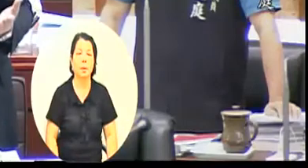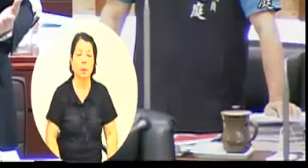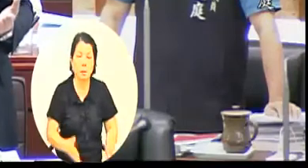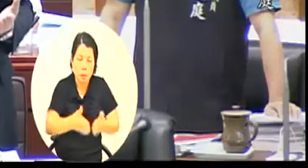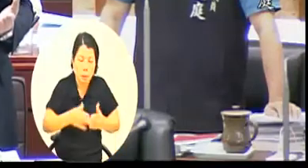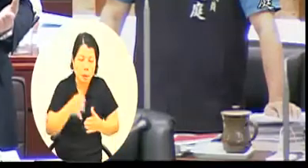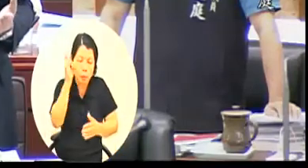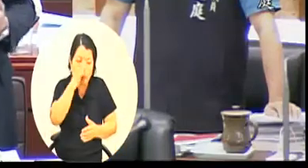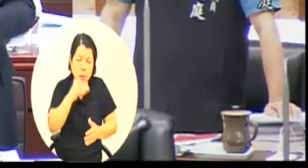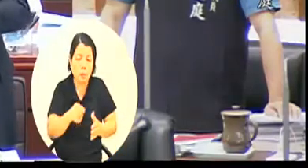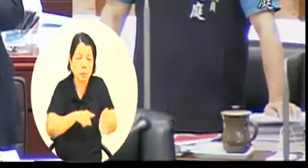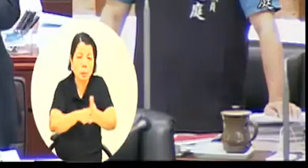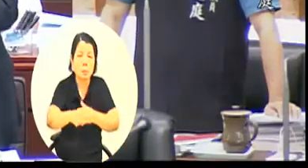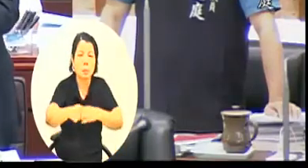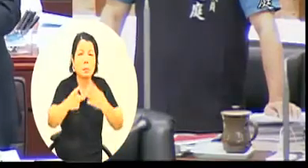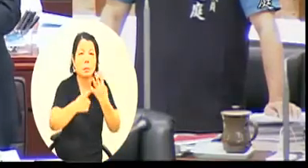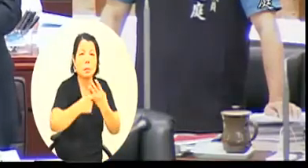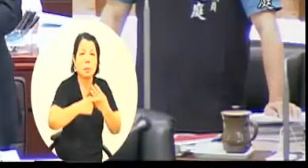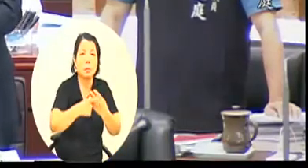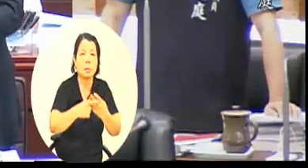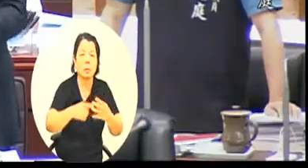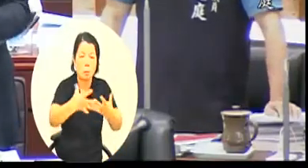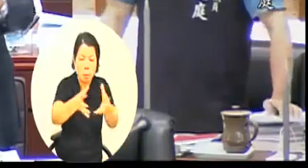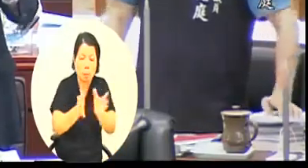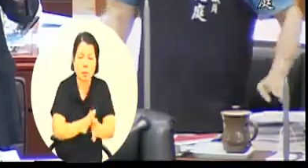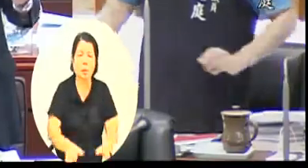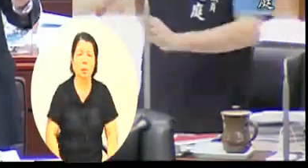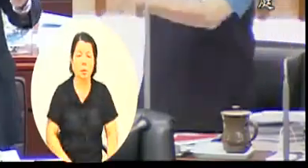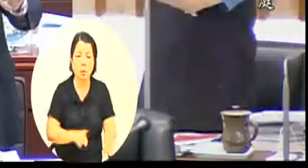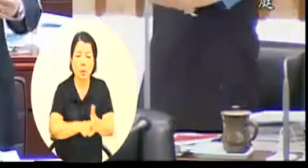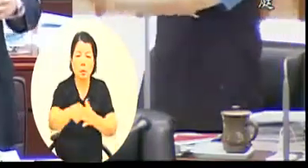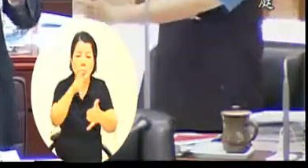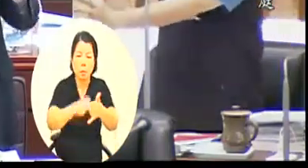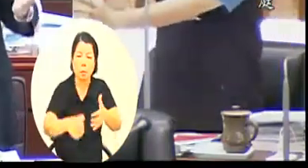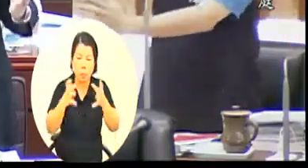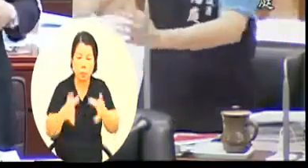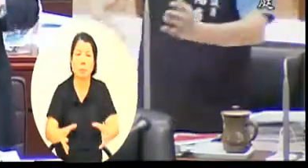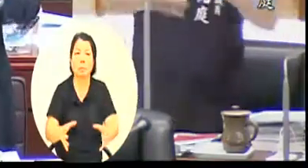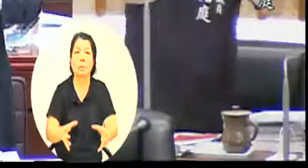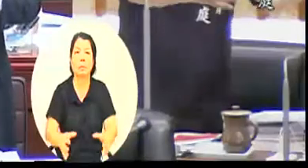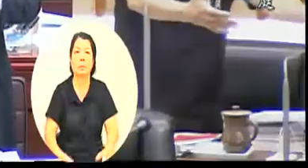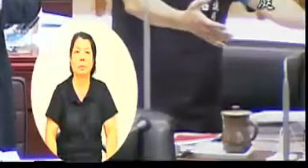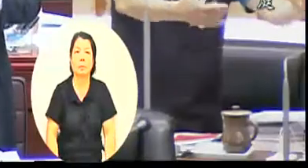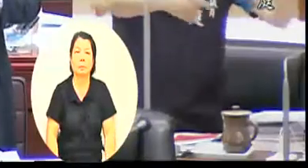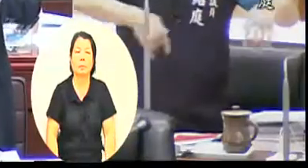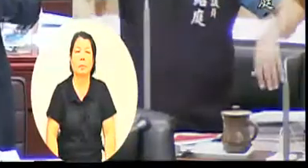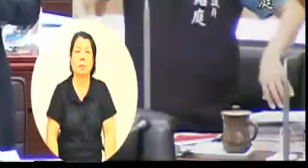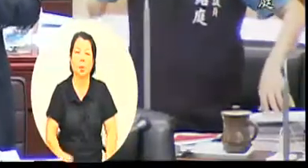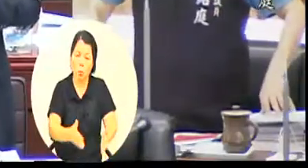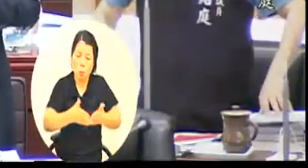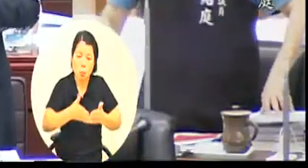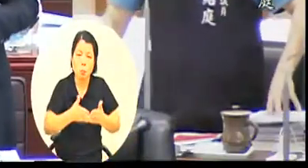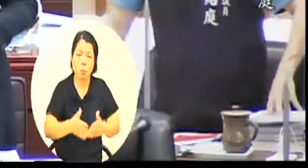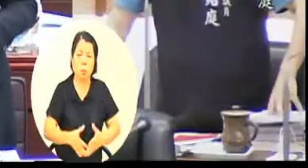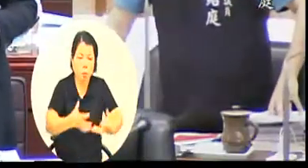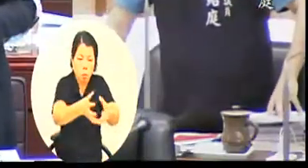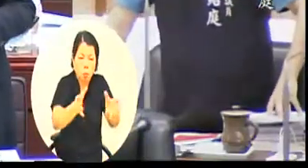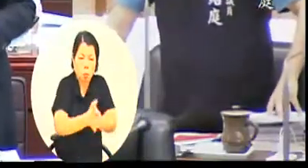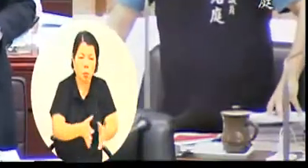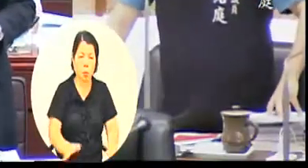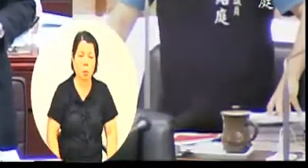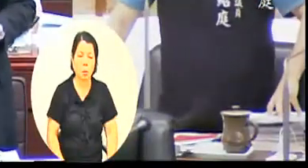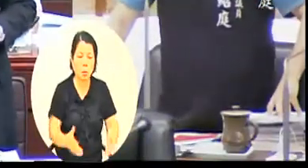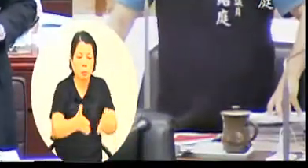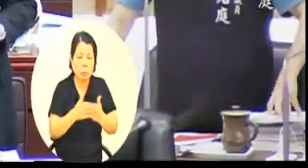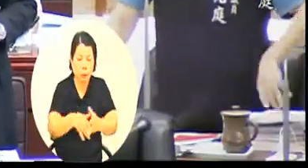业团队，就像我要有一个专案来讲的话， 你也要先准备好 一份东西，我要先准备好说我需要那个团队他是具备